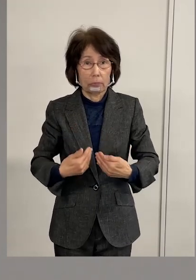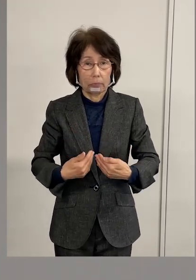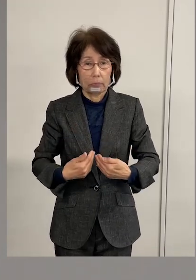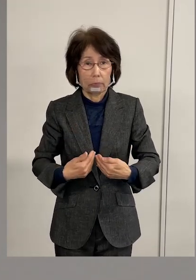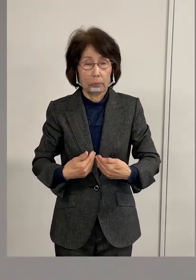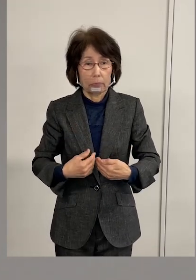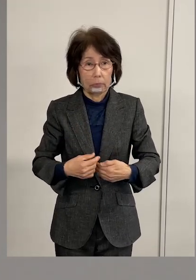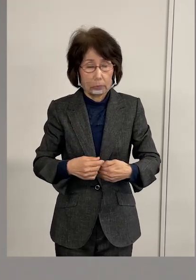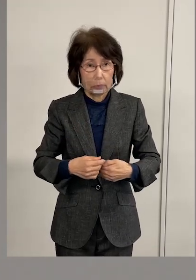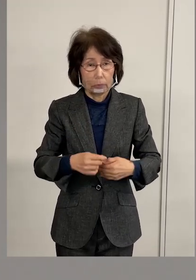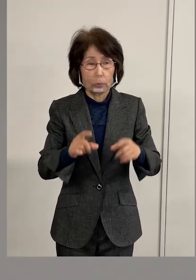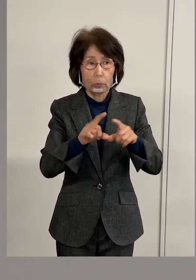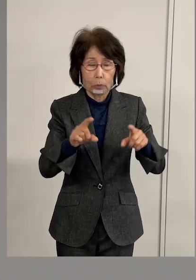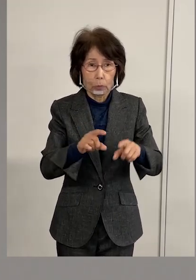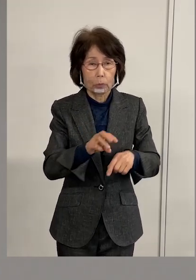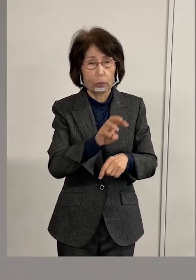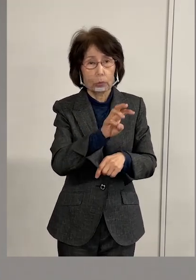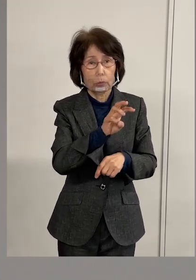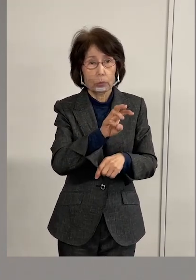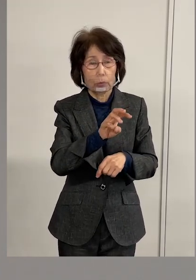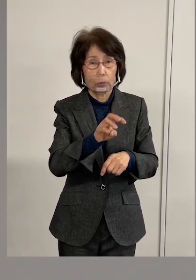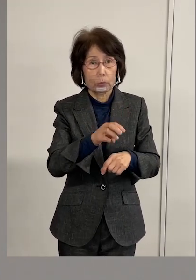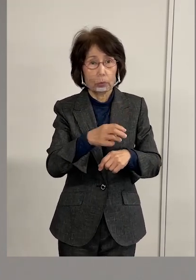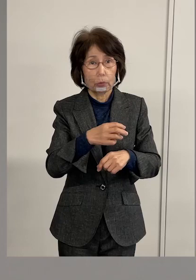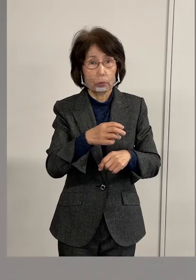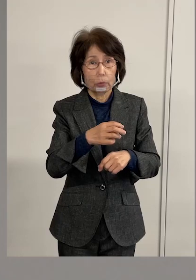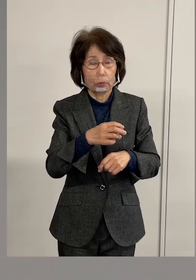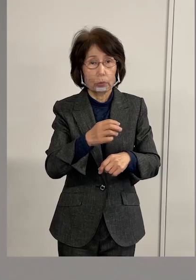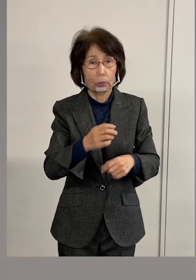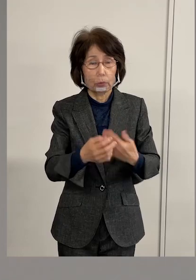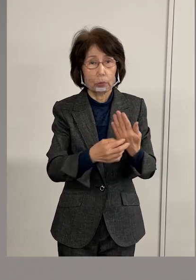割負担なら5、6000円の負担が出るので、